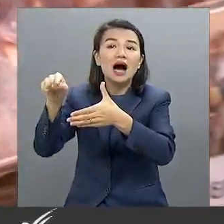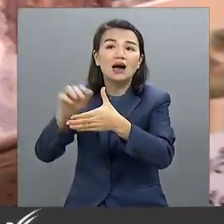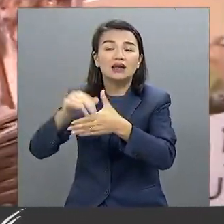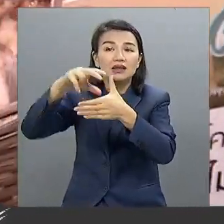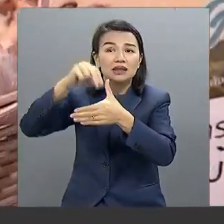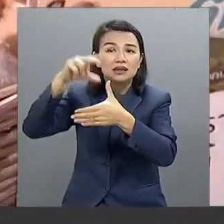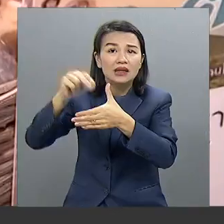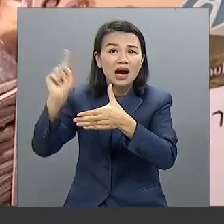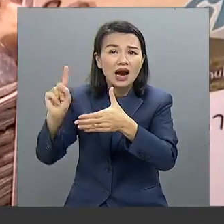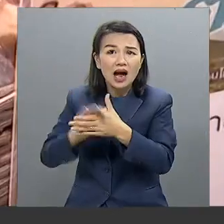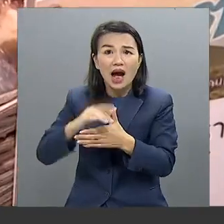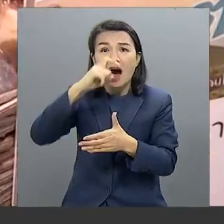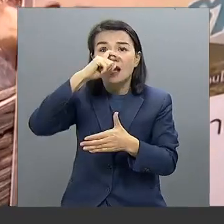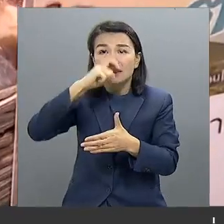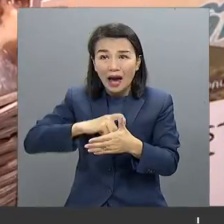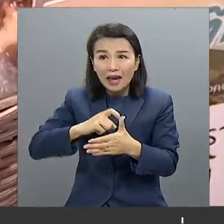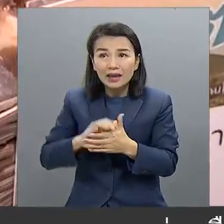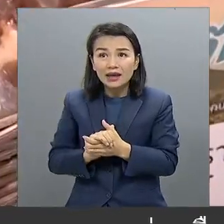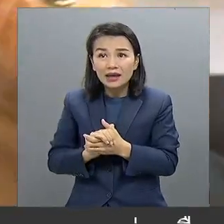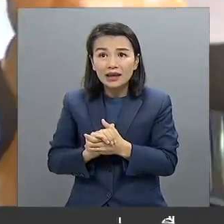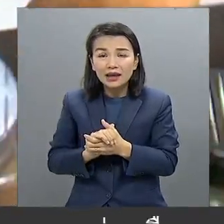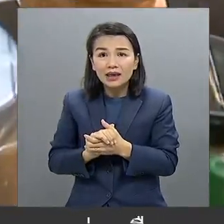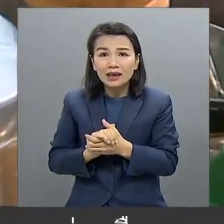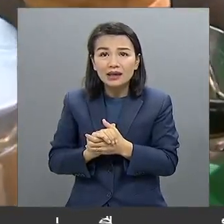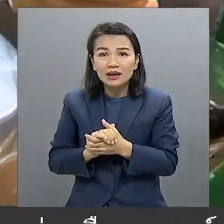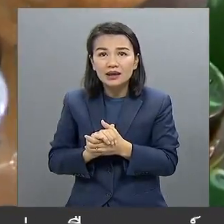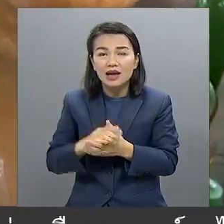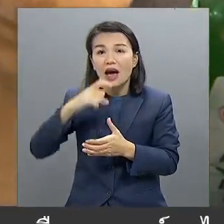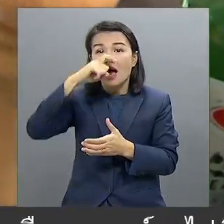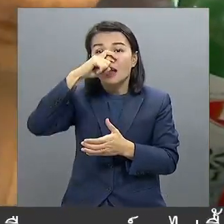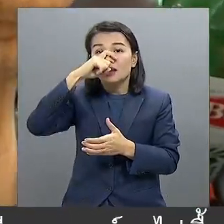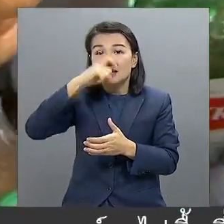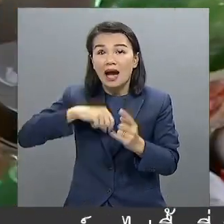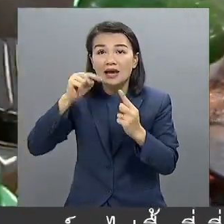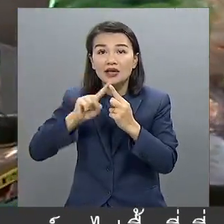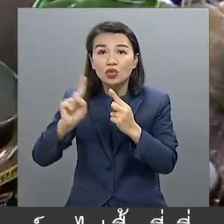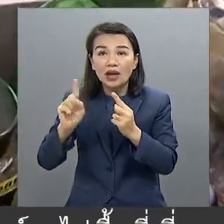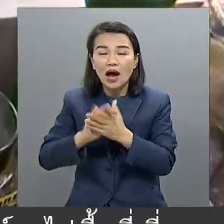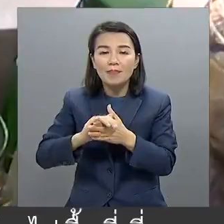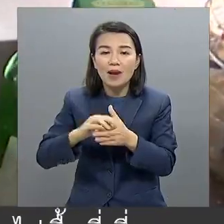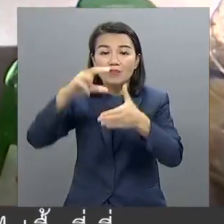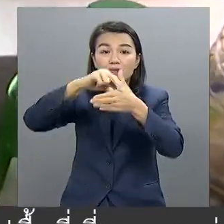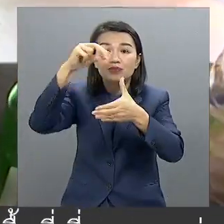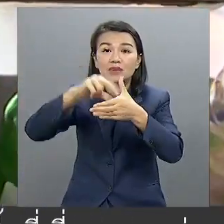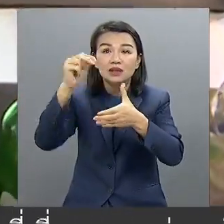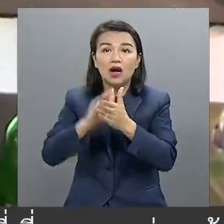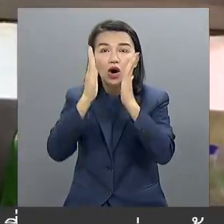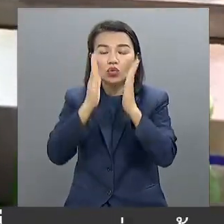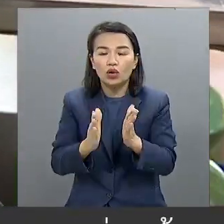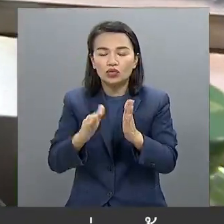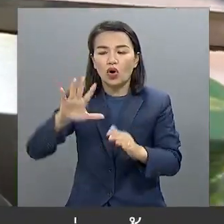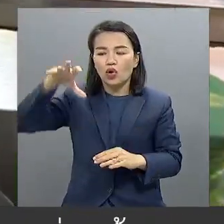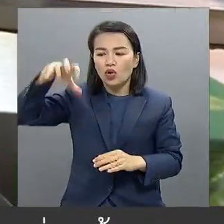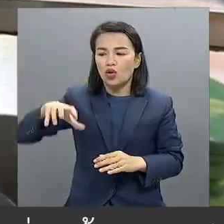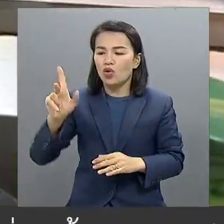Black Coral นมันเป็ชื่อยี่ห้หอชื่ออะไรครี้ชื่อสายพันธครัอันนี้เป็นสายพัธที่พัฒนาโดคมปริศาต์จะมีพัธไย